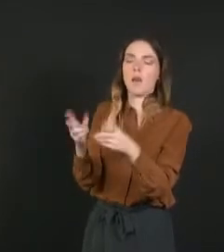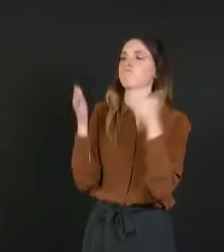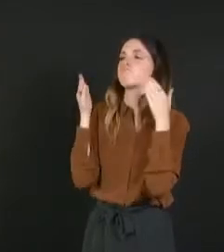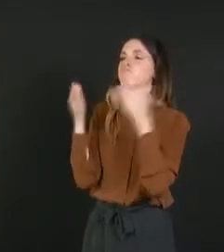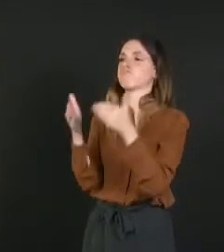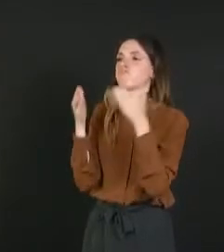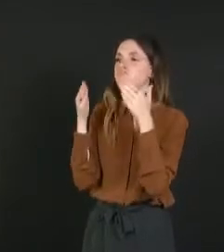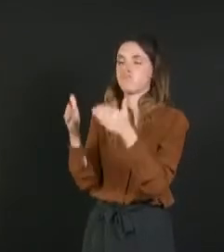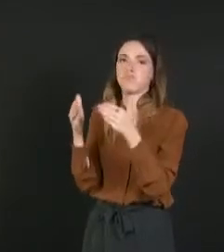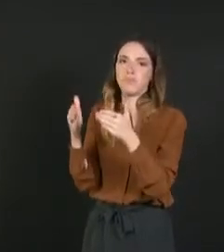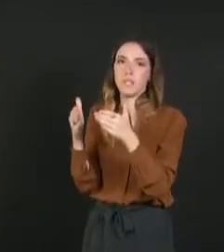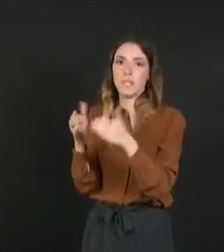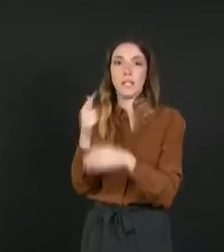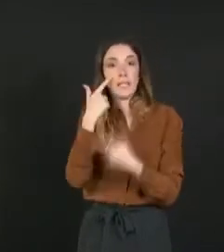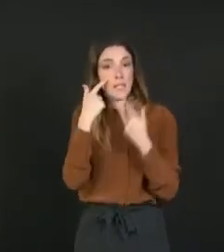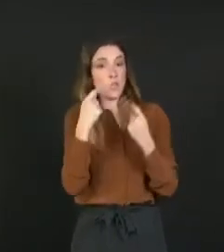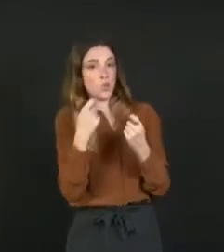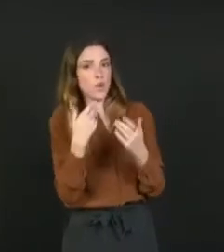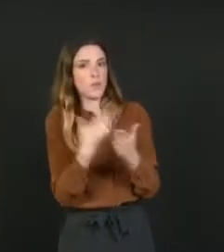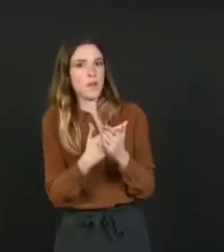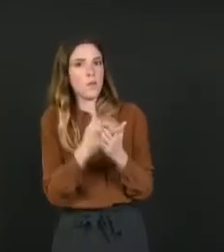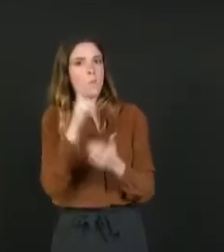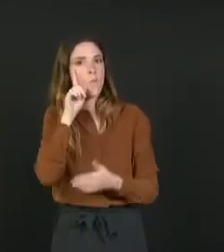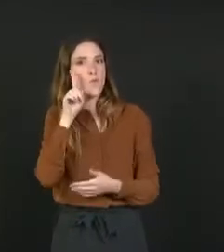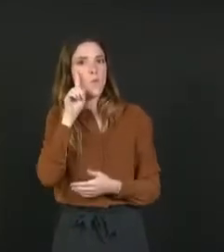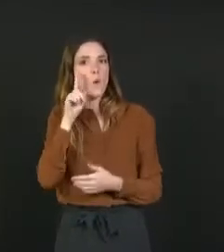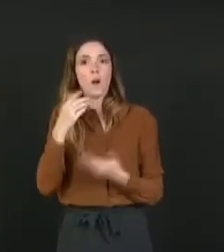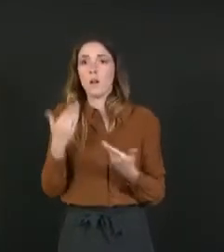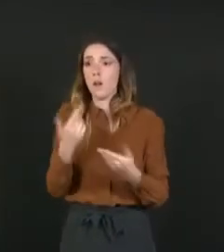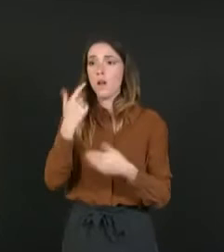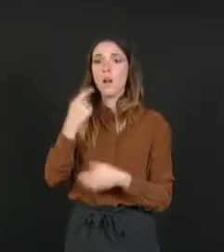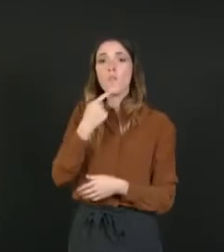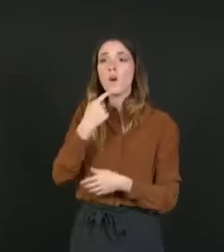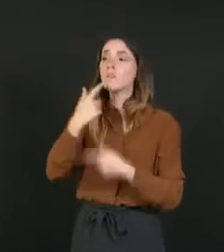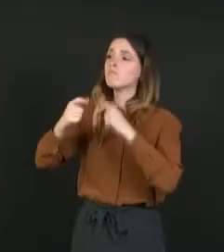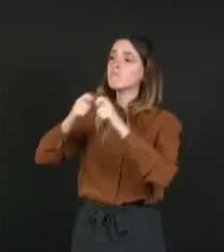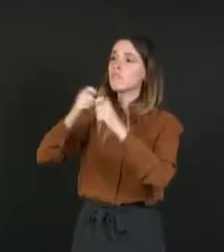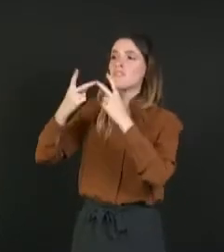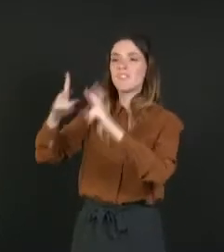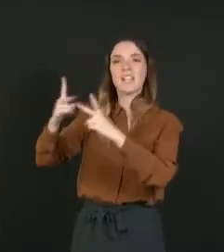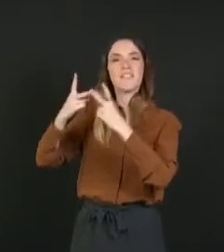que ce que nous disons, là, sur la ville, ne marche pas du tout sur les bourgs.